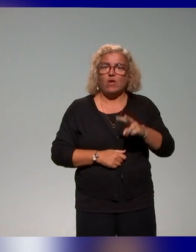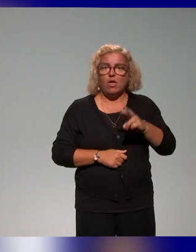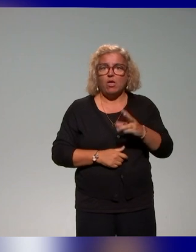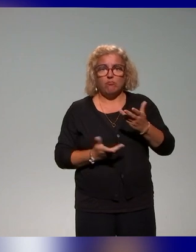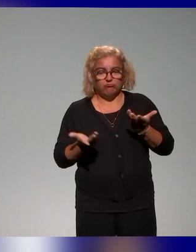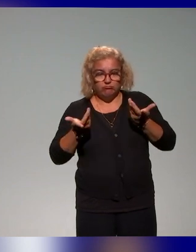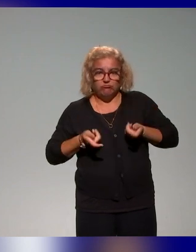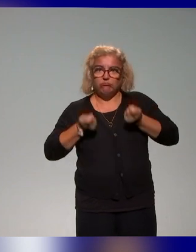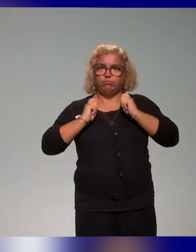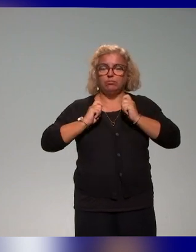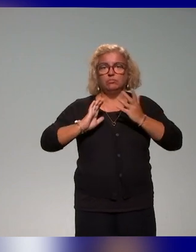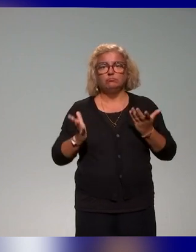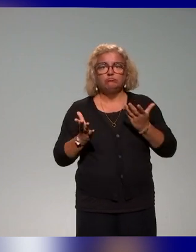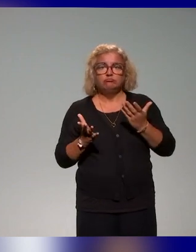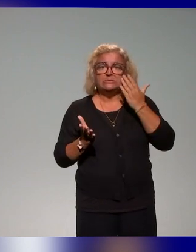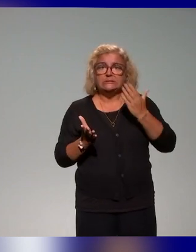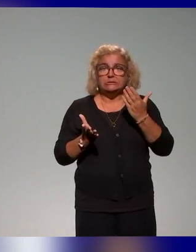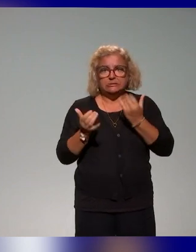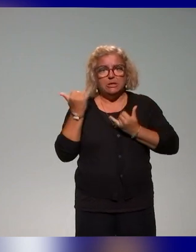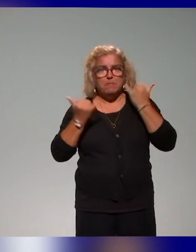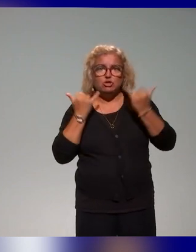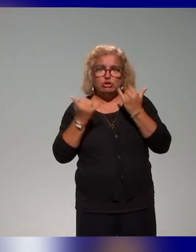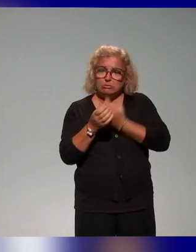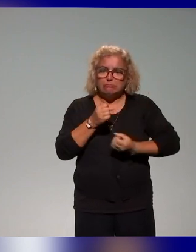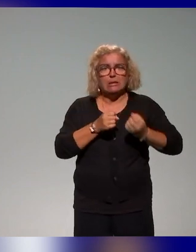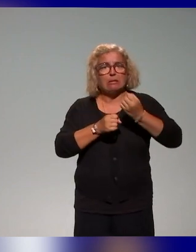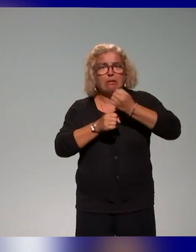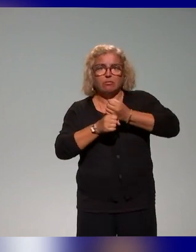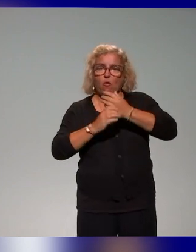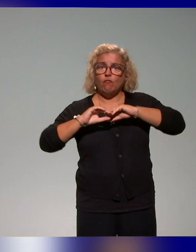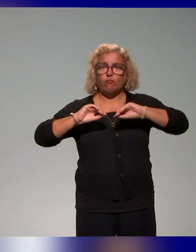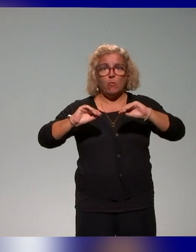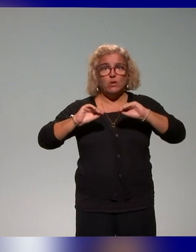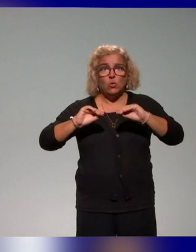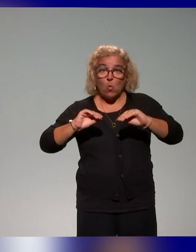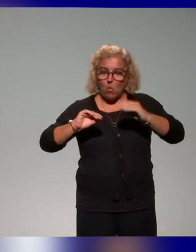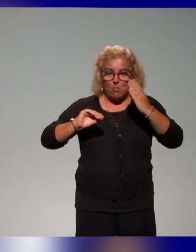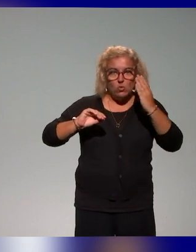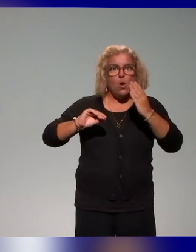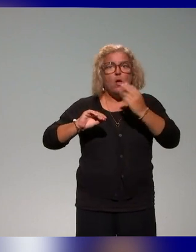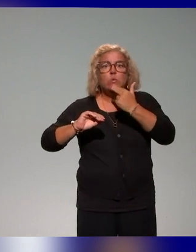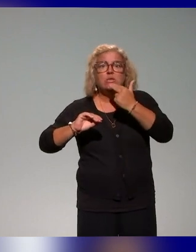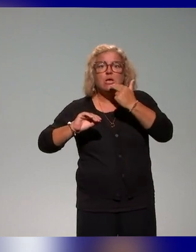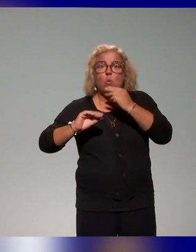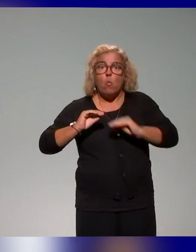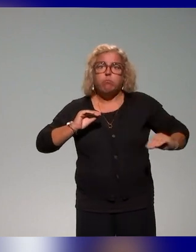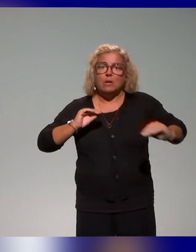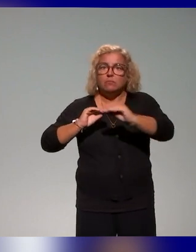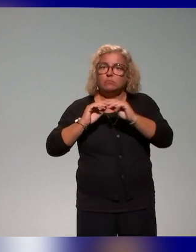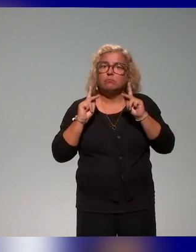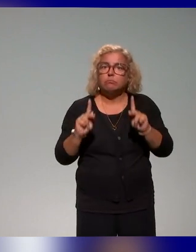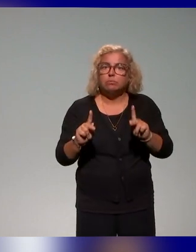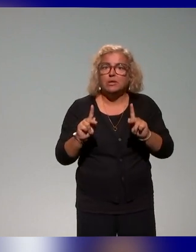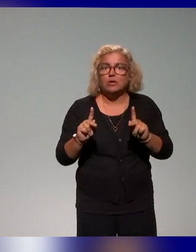peau de conceptrices et concepteurs de formation qui doivent utiliser une plateforme pédagogique, donc à la